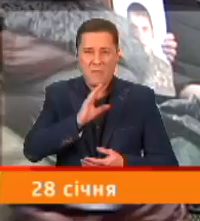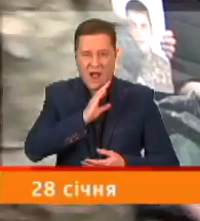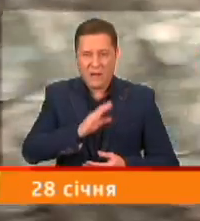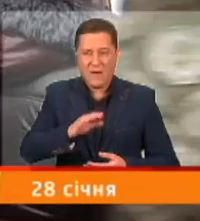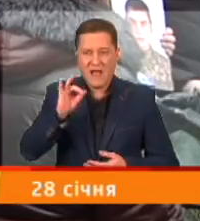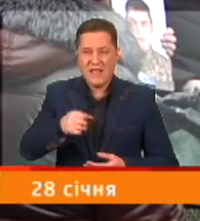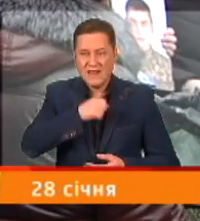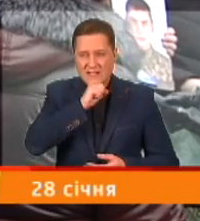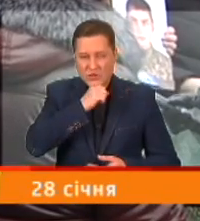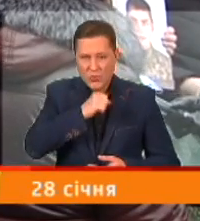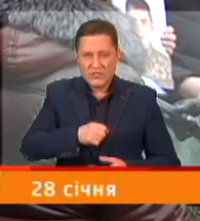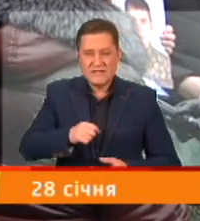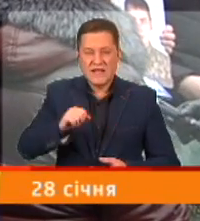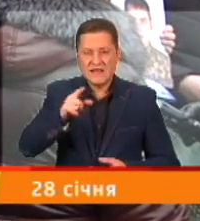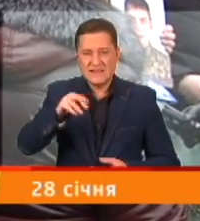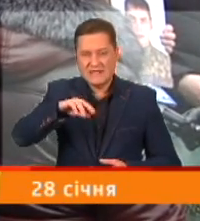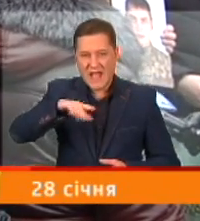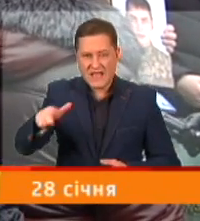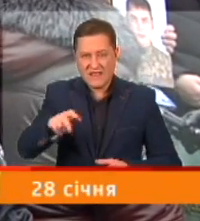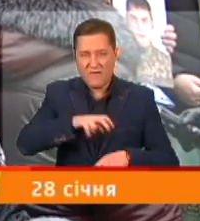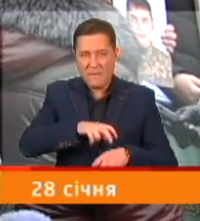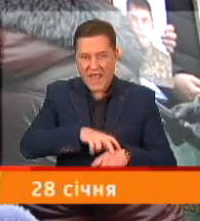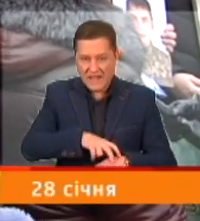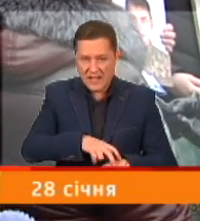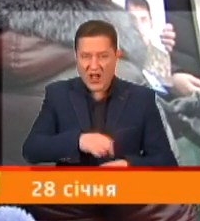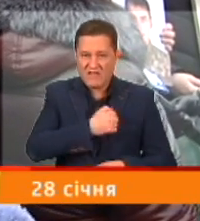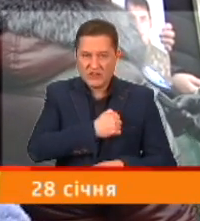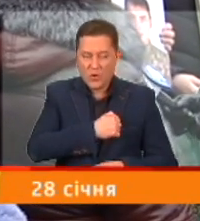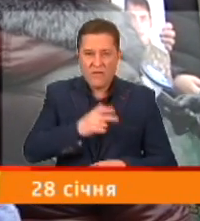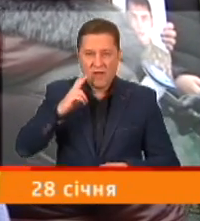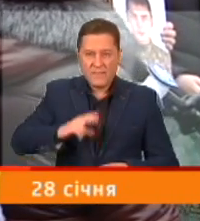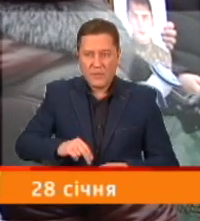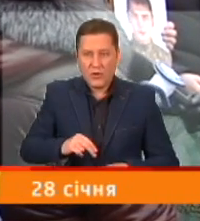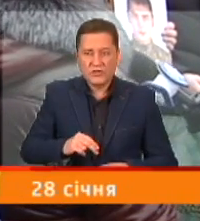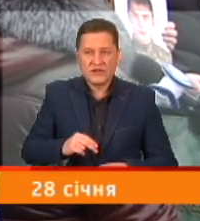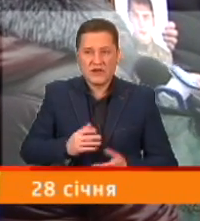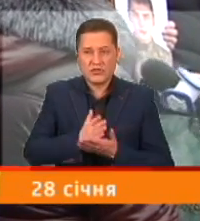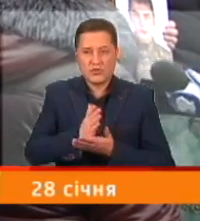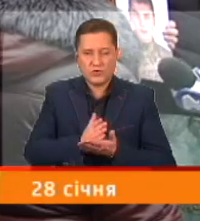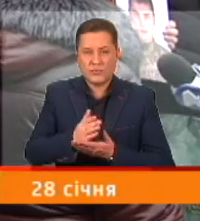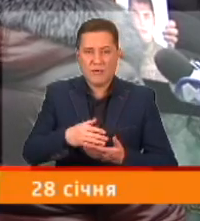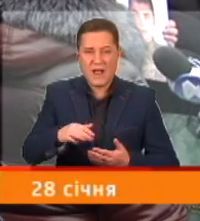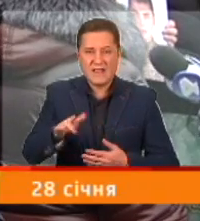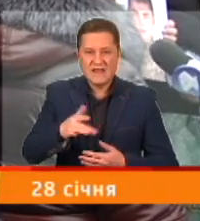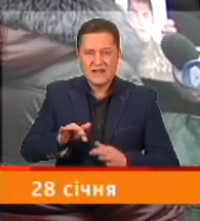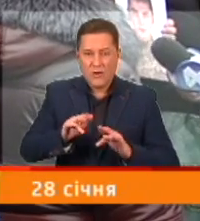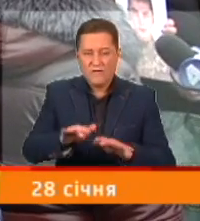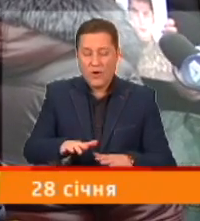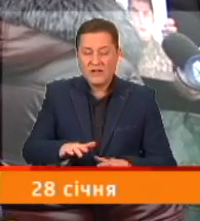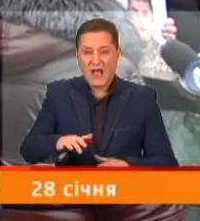дідусь. Зять військовий медик, дочка служба діловод, а